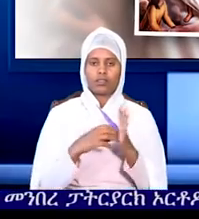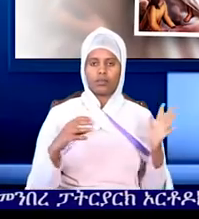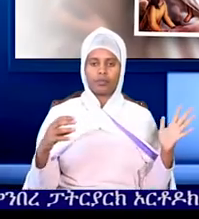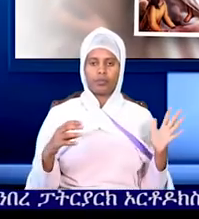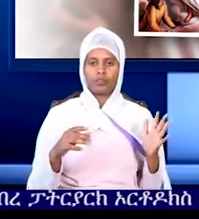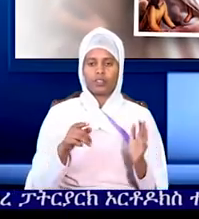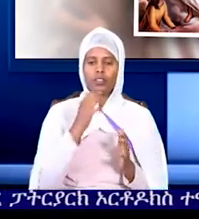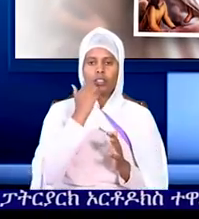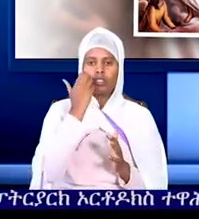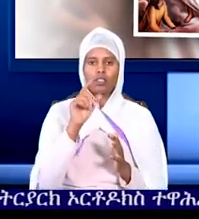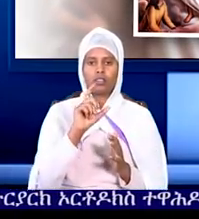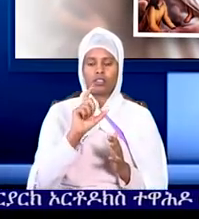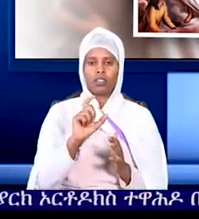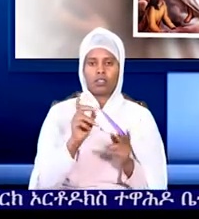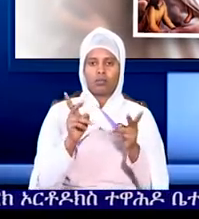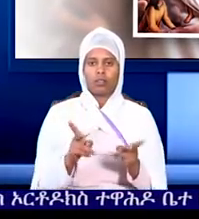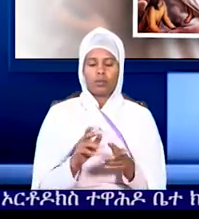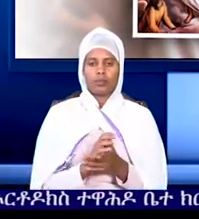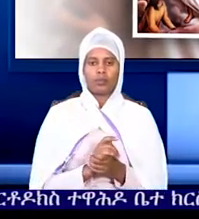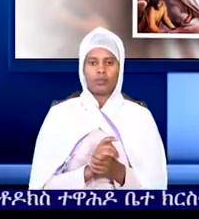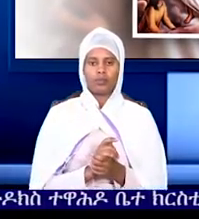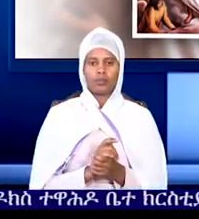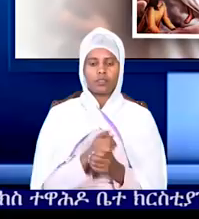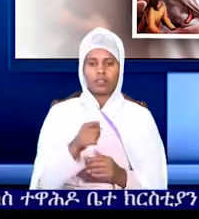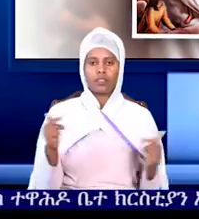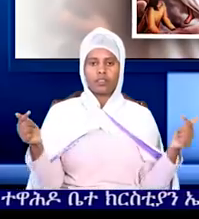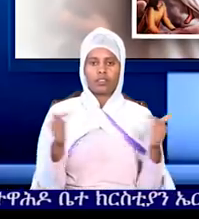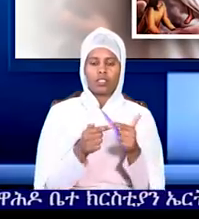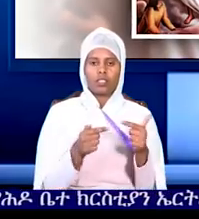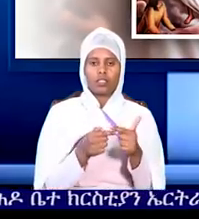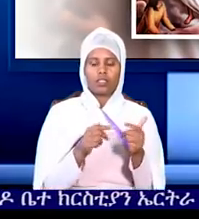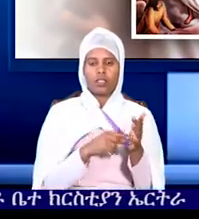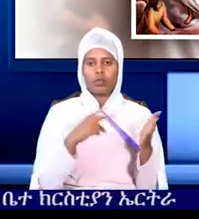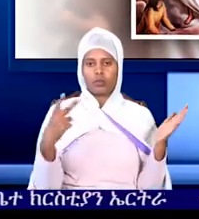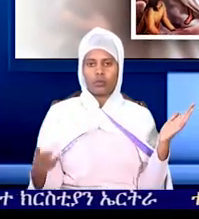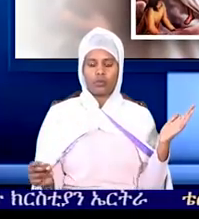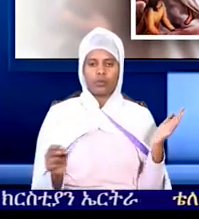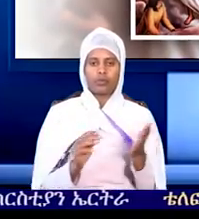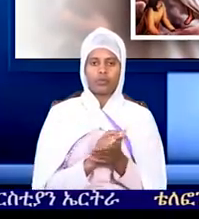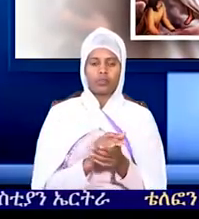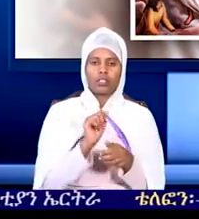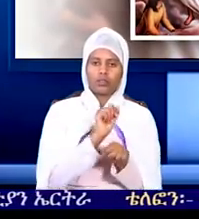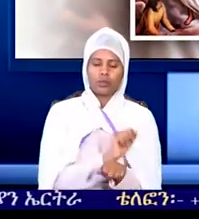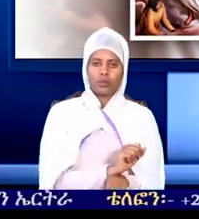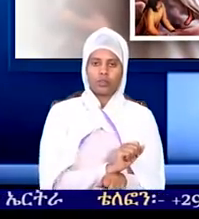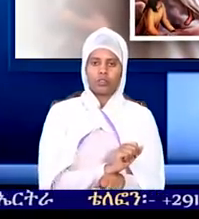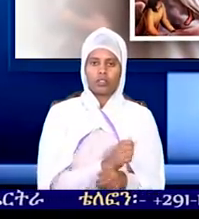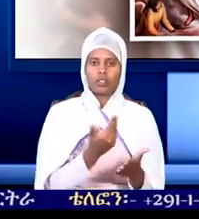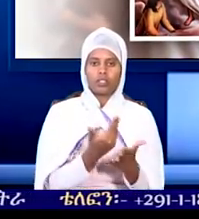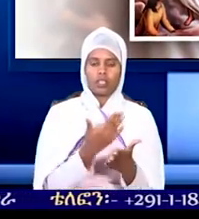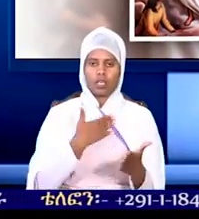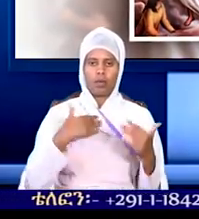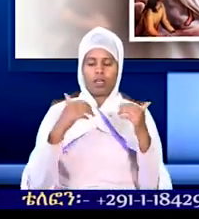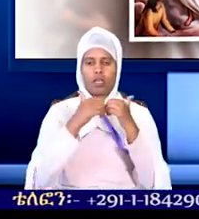ኣብ ልደቱ ስለዚ በዛ ዕለት እዚኣ ድማ ነቲ ፀላኢ ሸንኪሩ